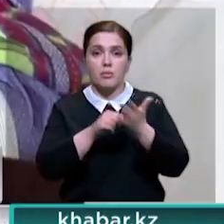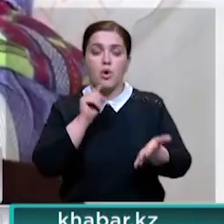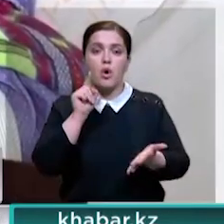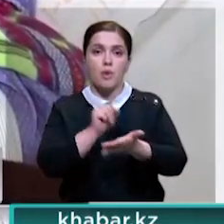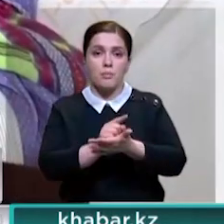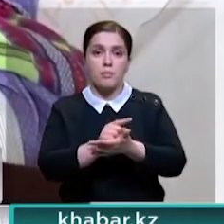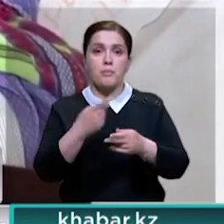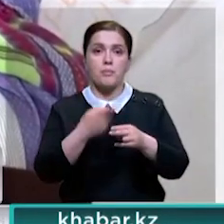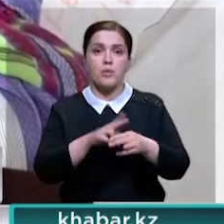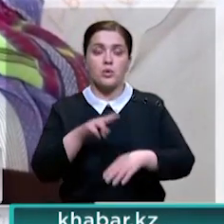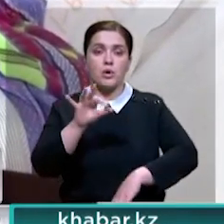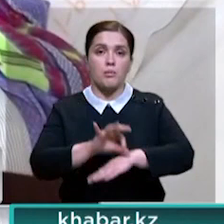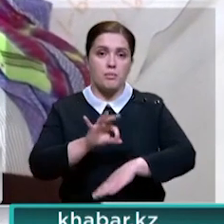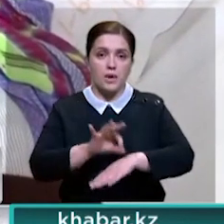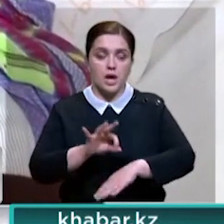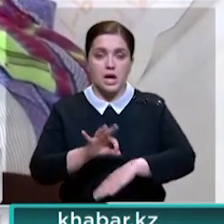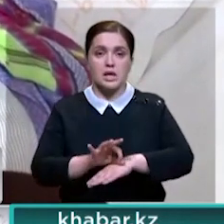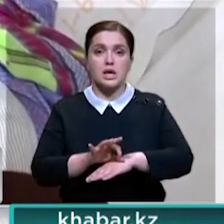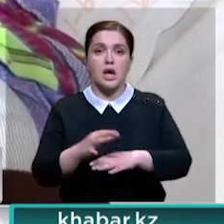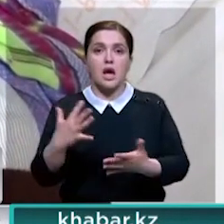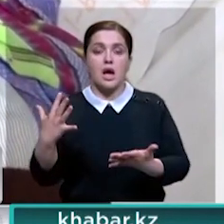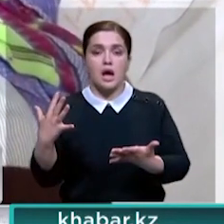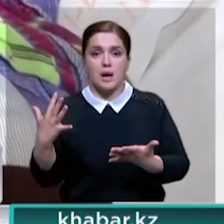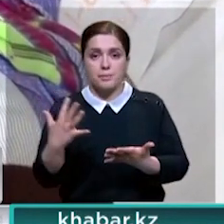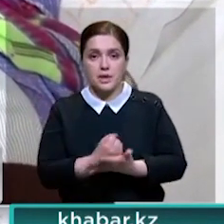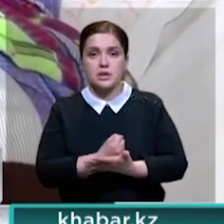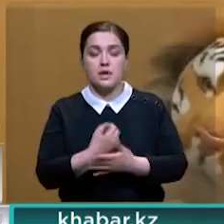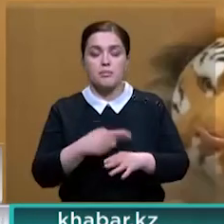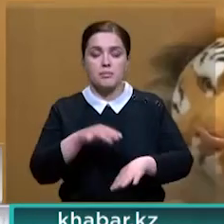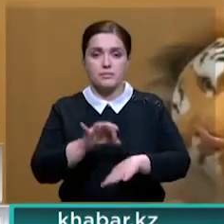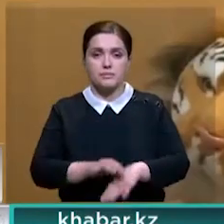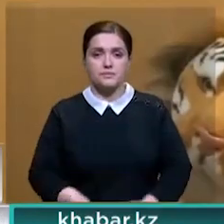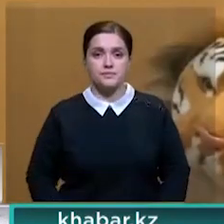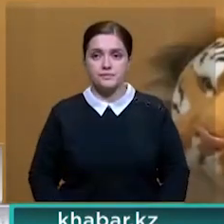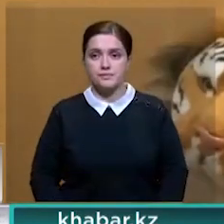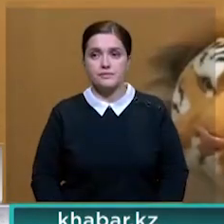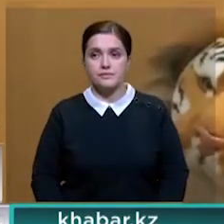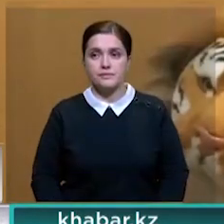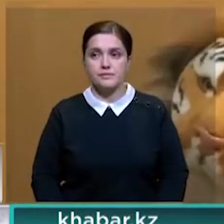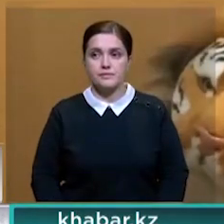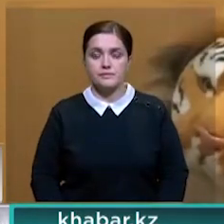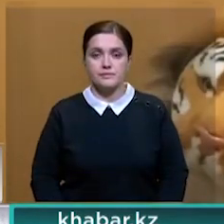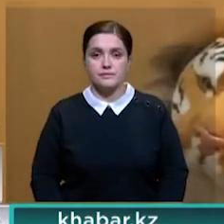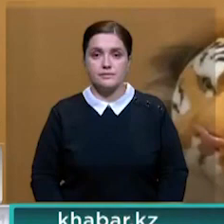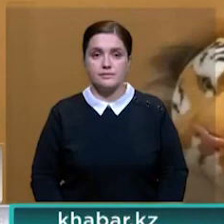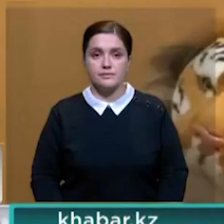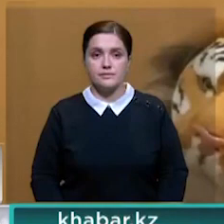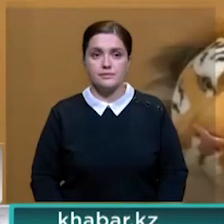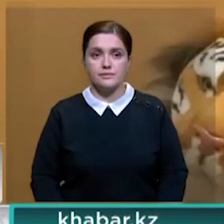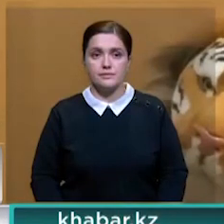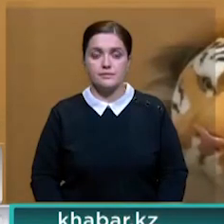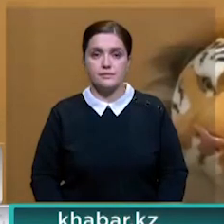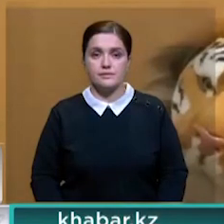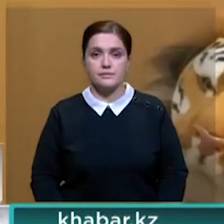мобилизации перенесших коронавирус для определения последствий болезни таборе мясо марок барекет на сон и dls